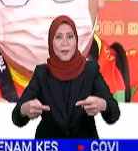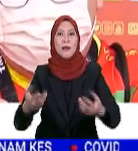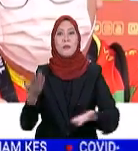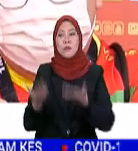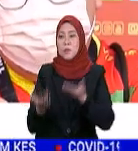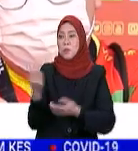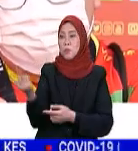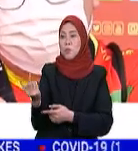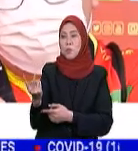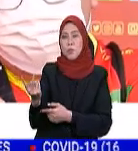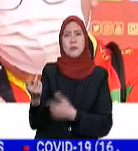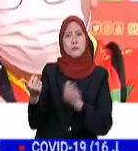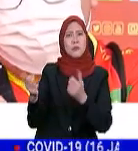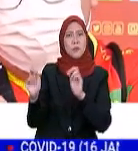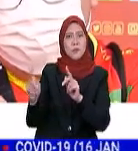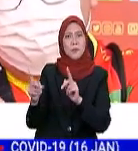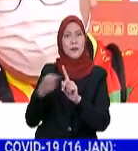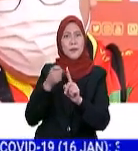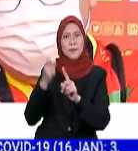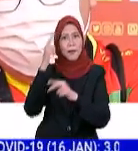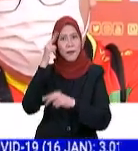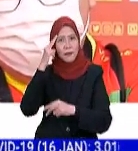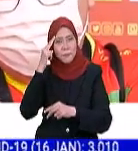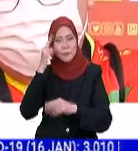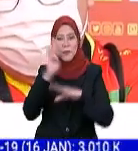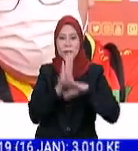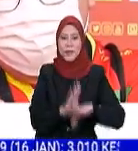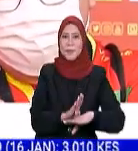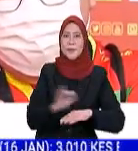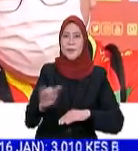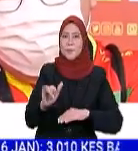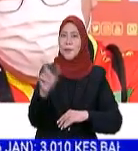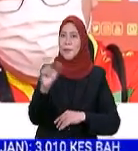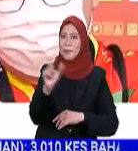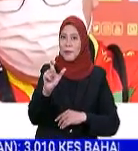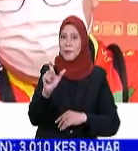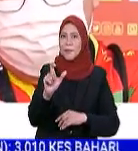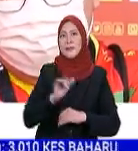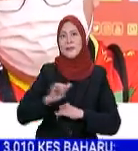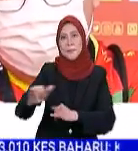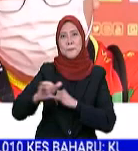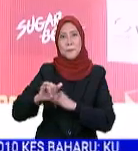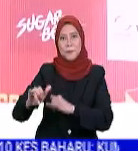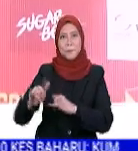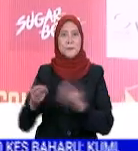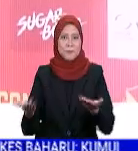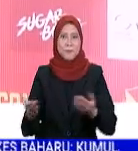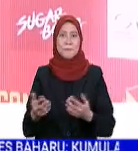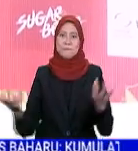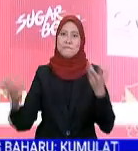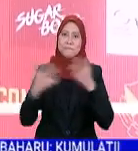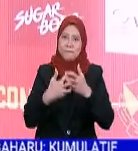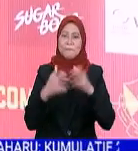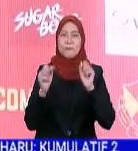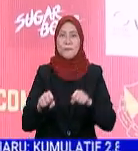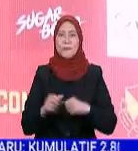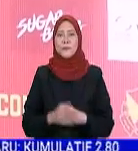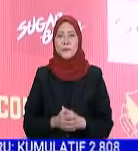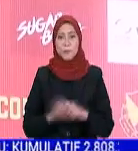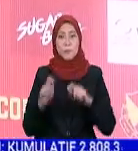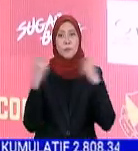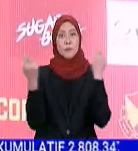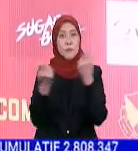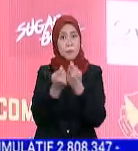baik. Tapi kita lihat mereka daripada negara Arab, budaya sama, agama pun sama dengan kita. Skuad The Red Giants